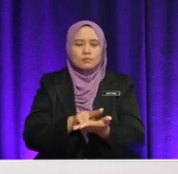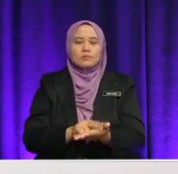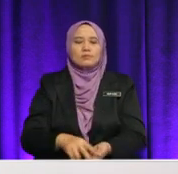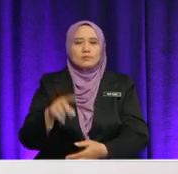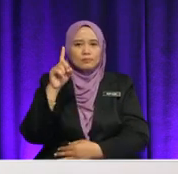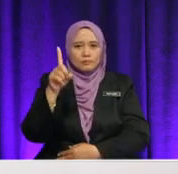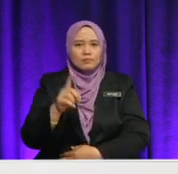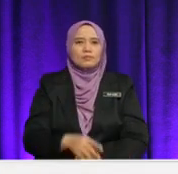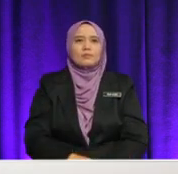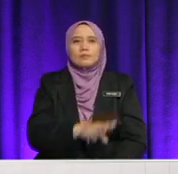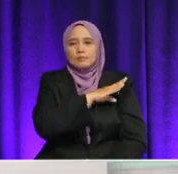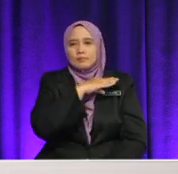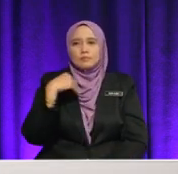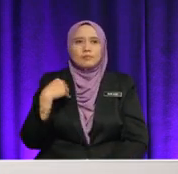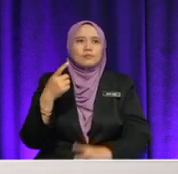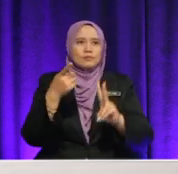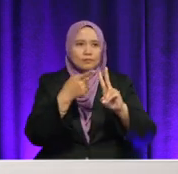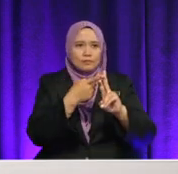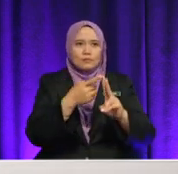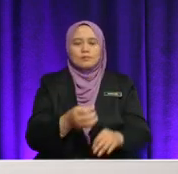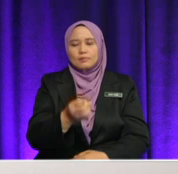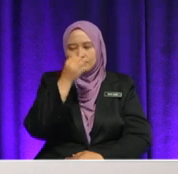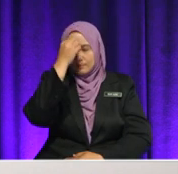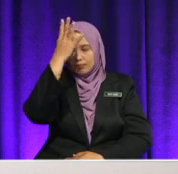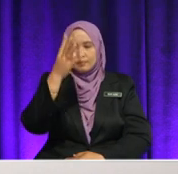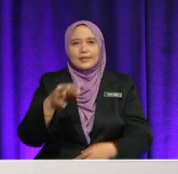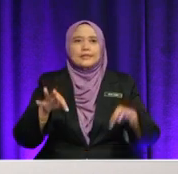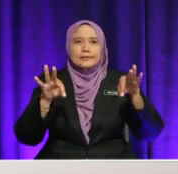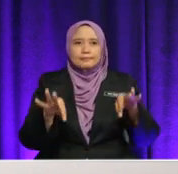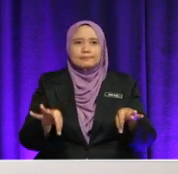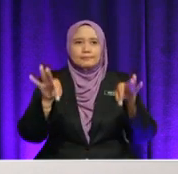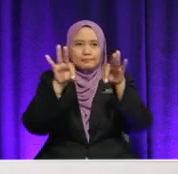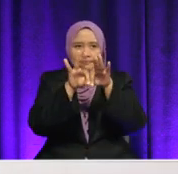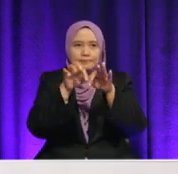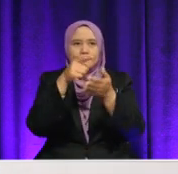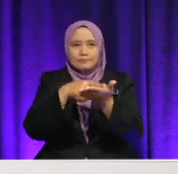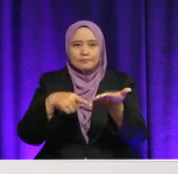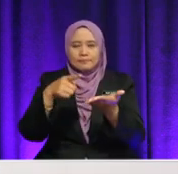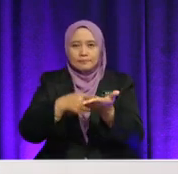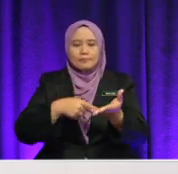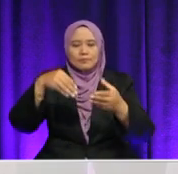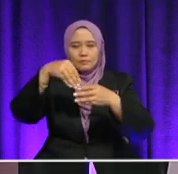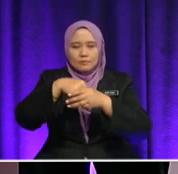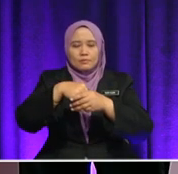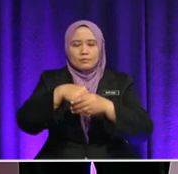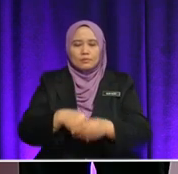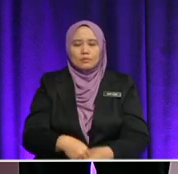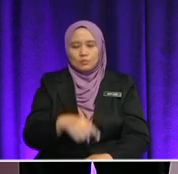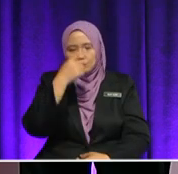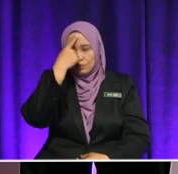final Rahayu sebagai lambang demokrasi jadi ada dua perkara yang kita belajar secara khusus pada hari ini terlihat